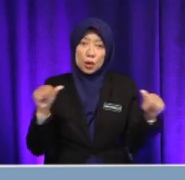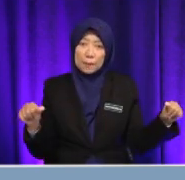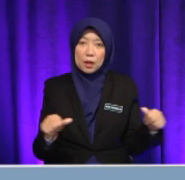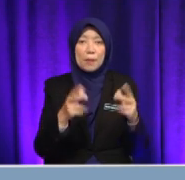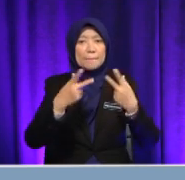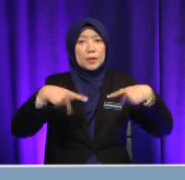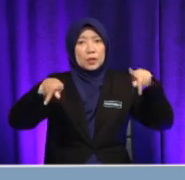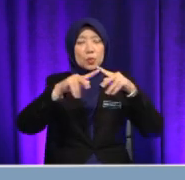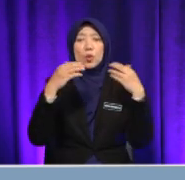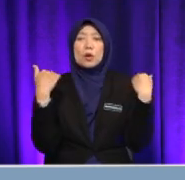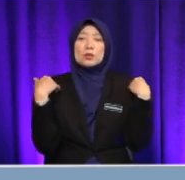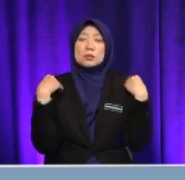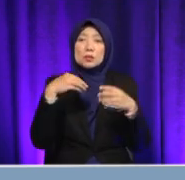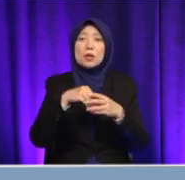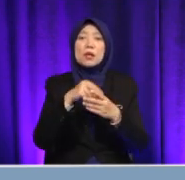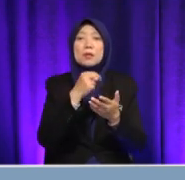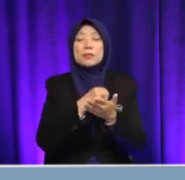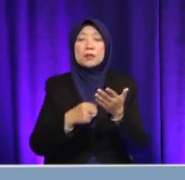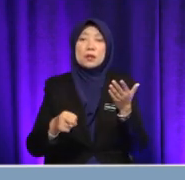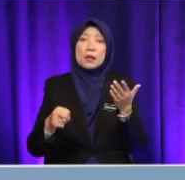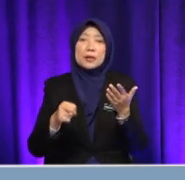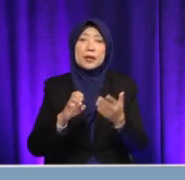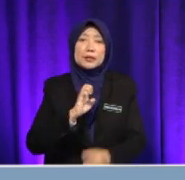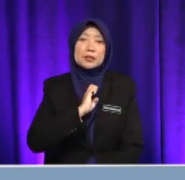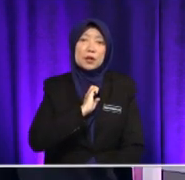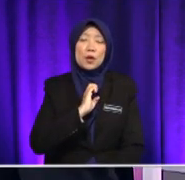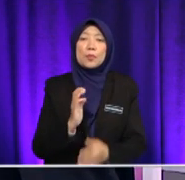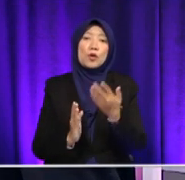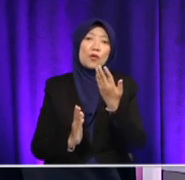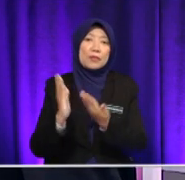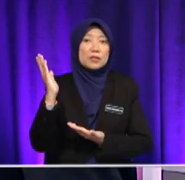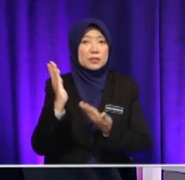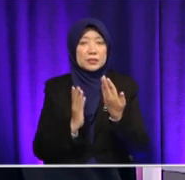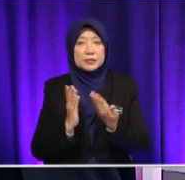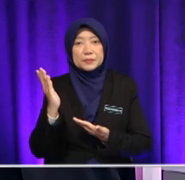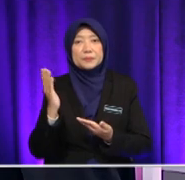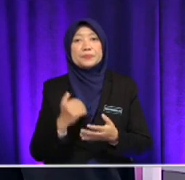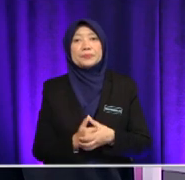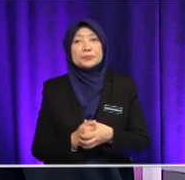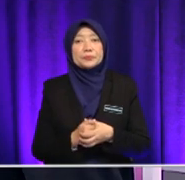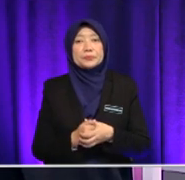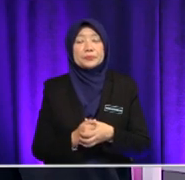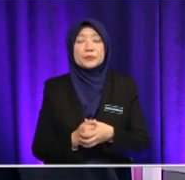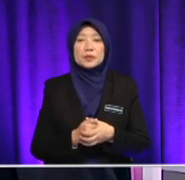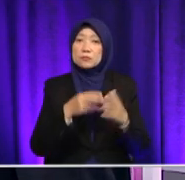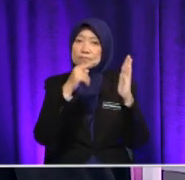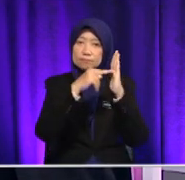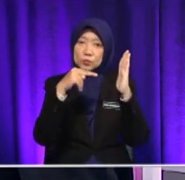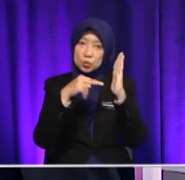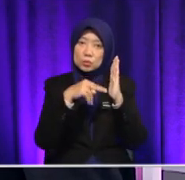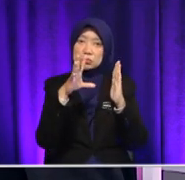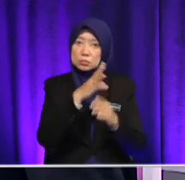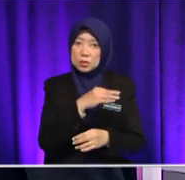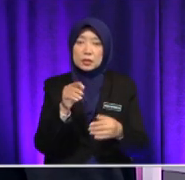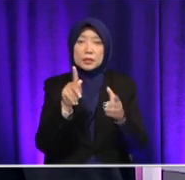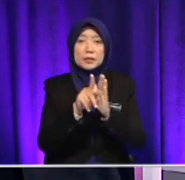ada dalam etika profesional kemudian kita ke tengok juga peraturan dan keselamatan kalau dekat